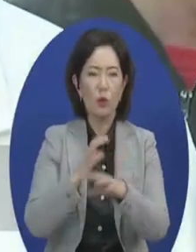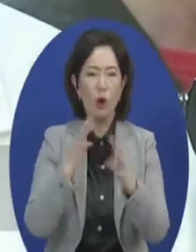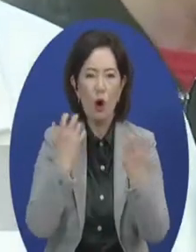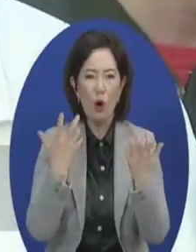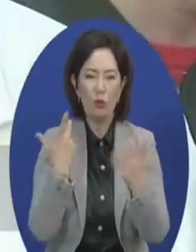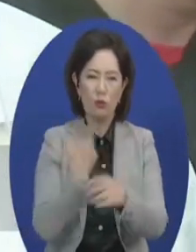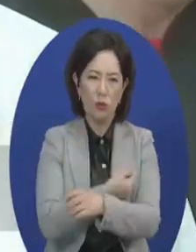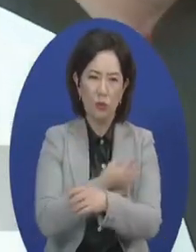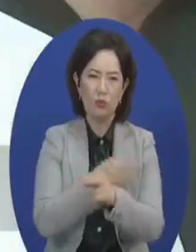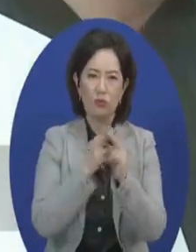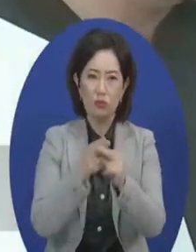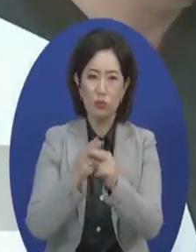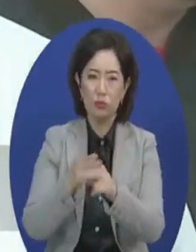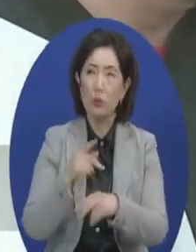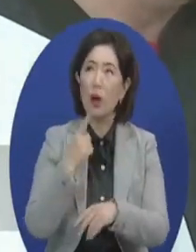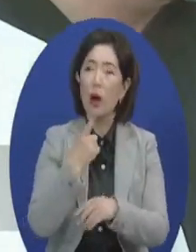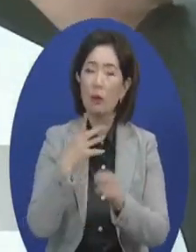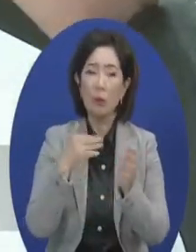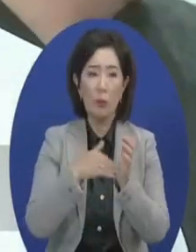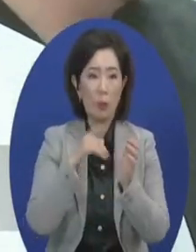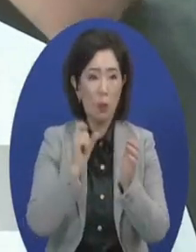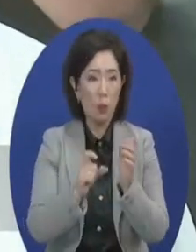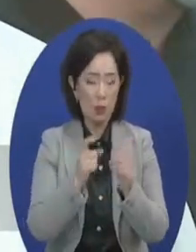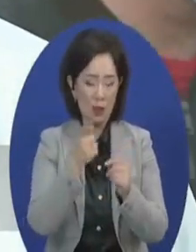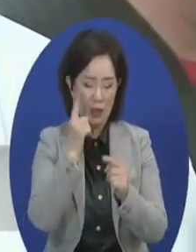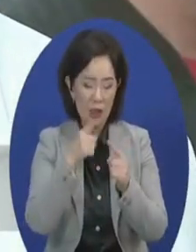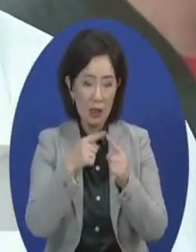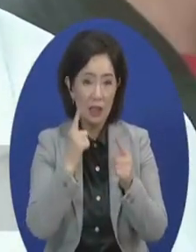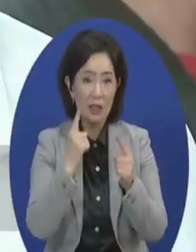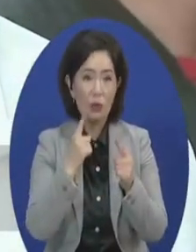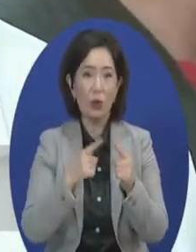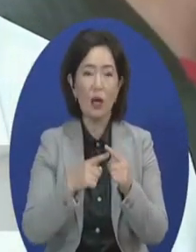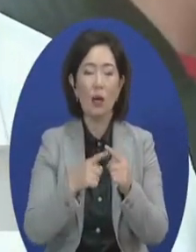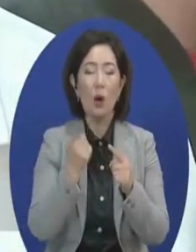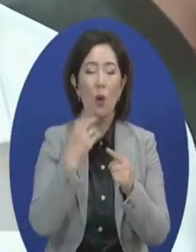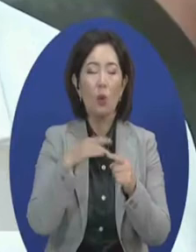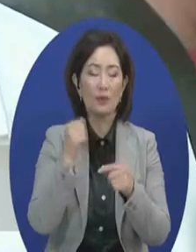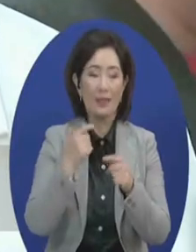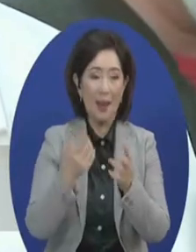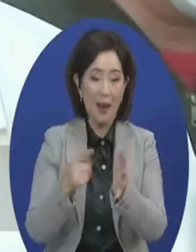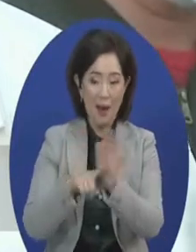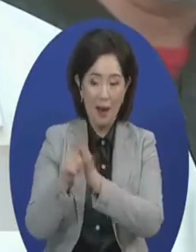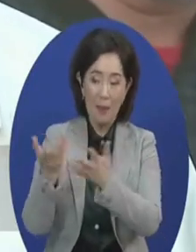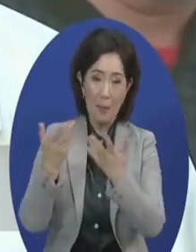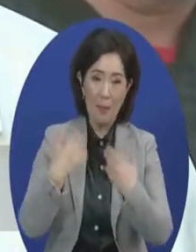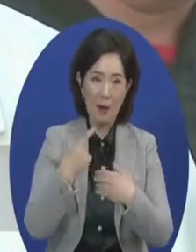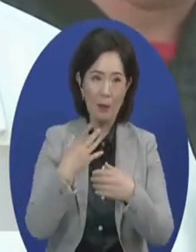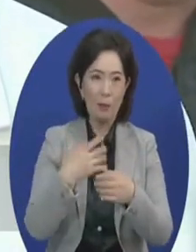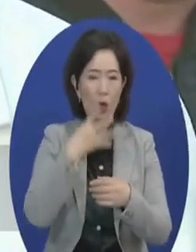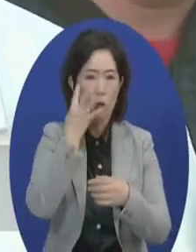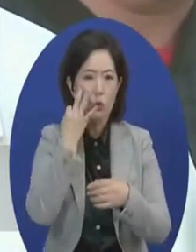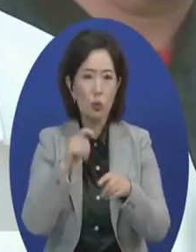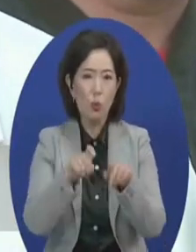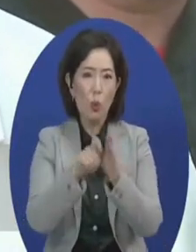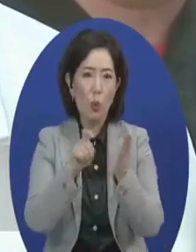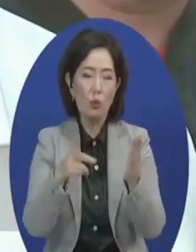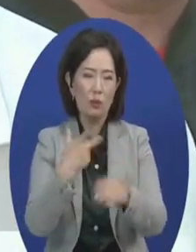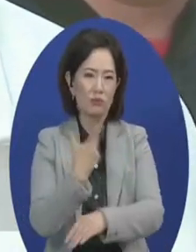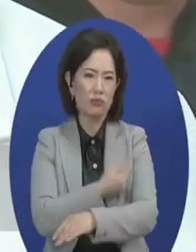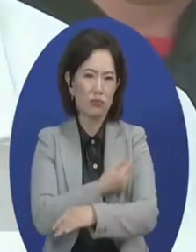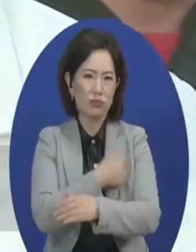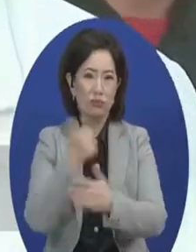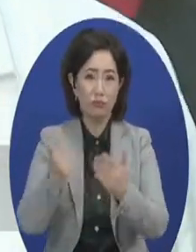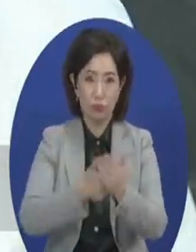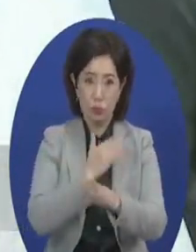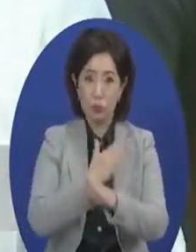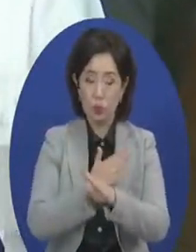бөөний хүчээр хийсэн. Биднээс 15,000 хүн тун эхний нэг хамгийн эхний удаад ирснийг ерөөсөө 4 хоног дотор амжуулж